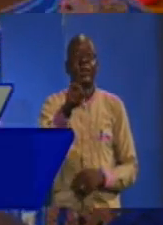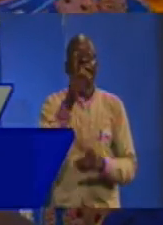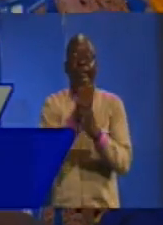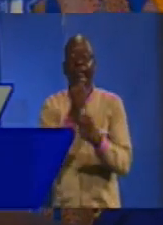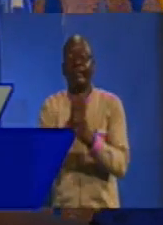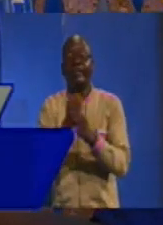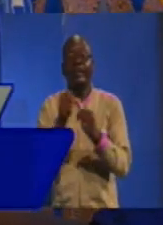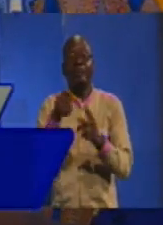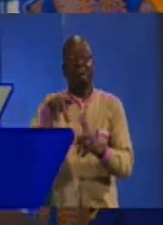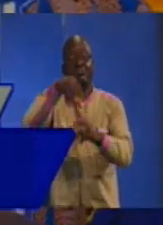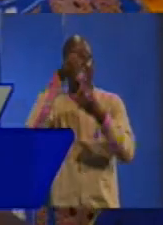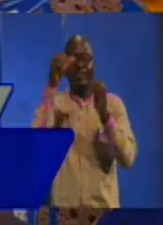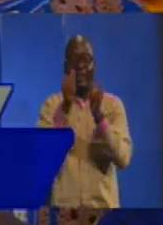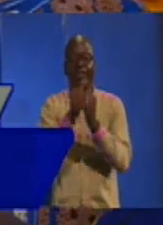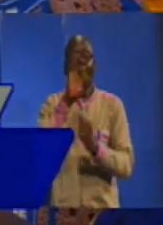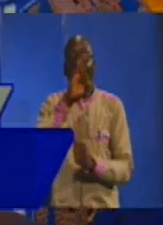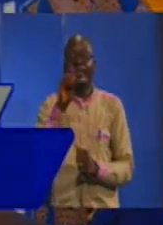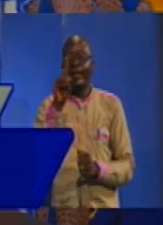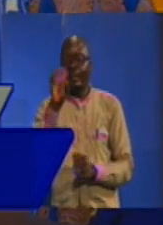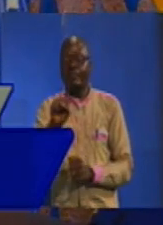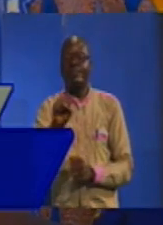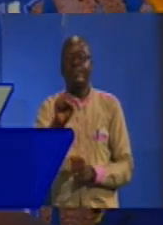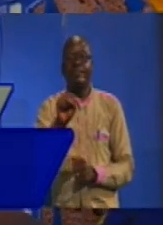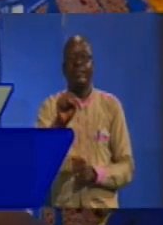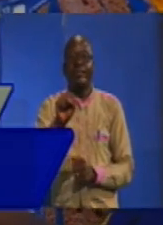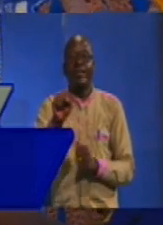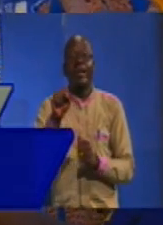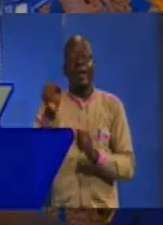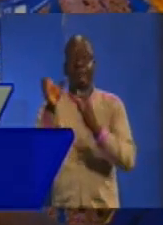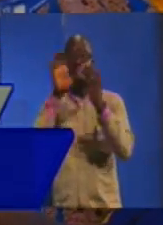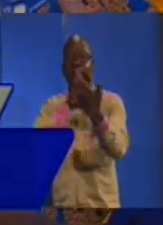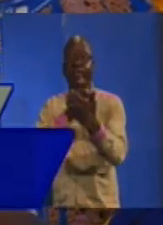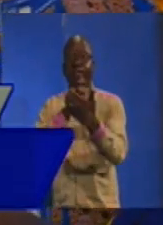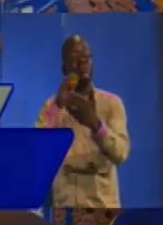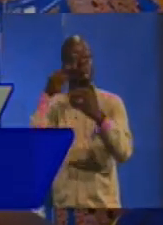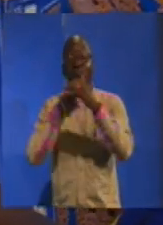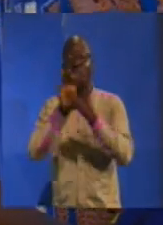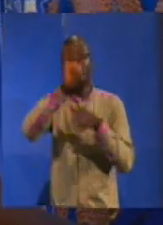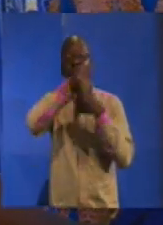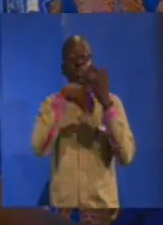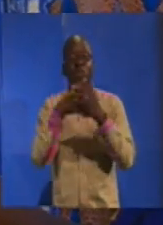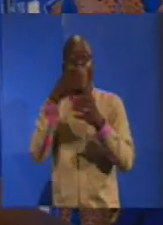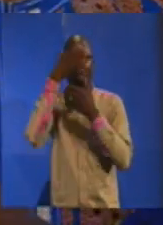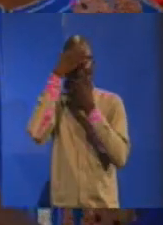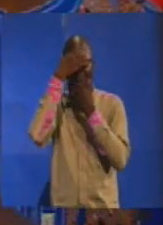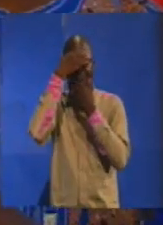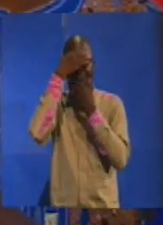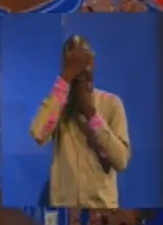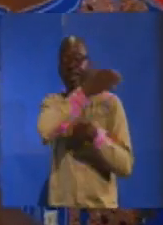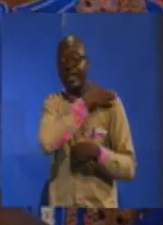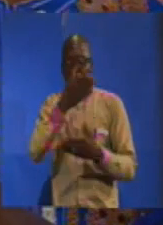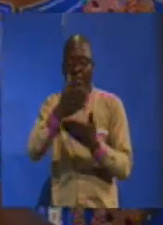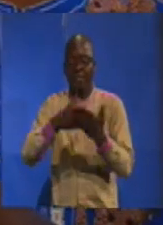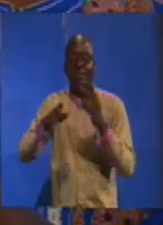collaborent particulièrement avec les forces de défense et de sécurité à faire face donc à la menace terroriste. Et parmi